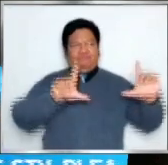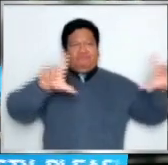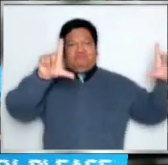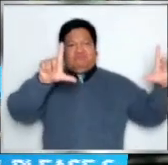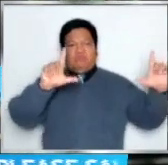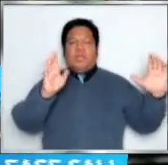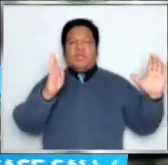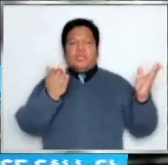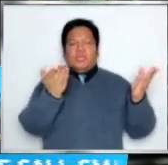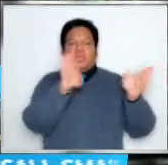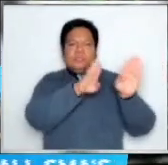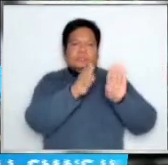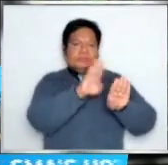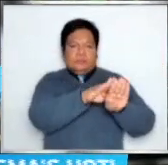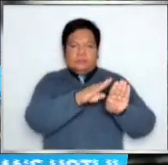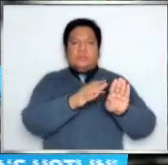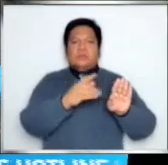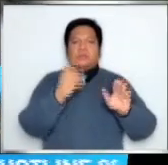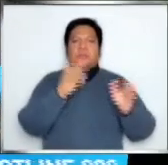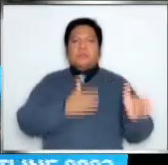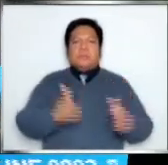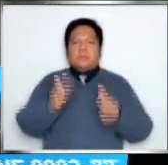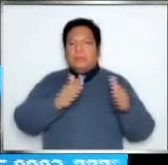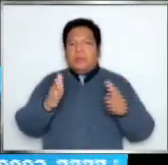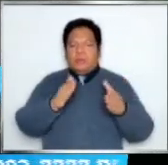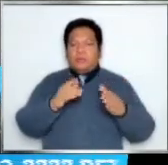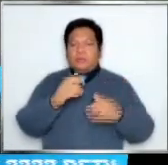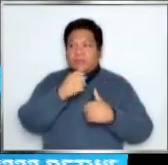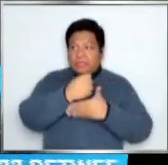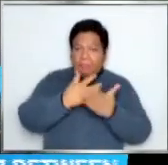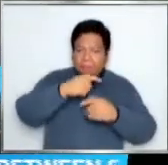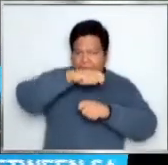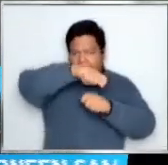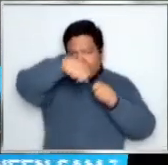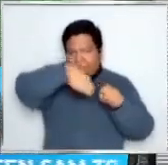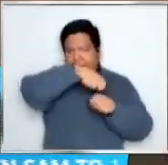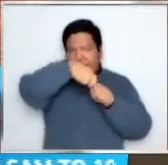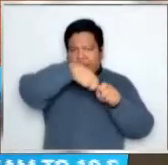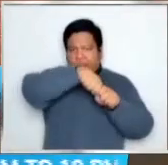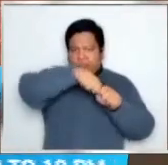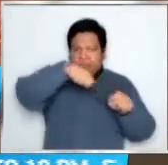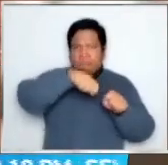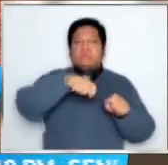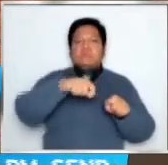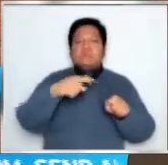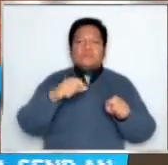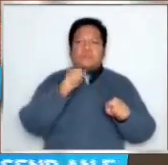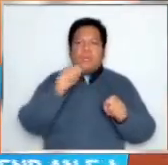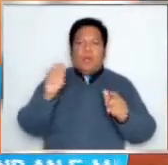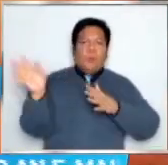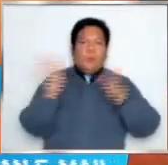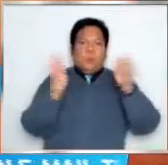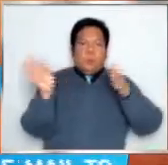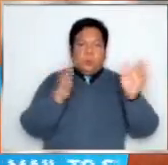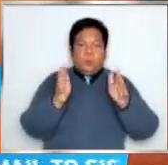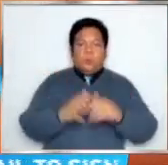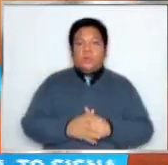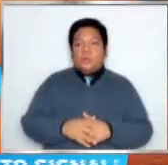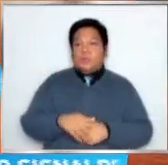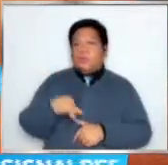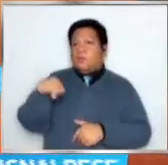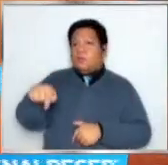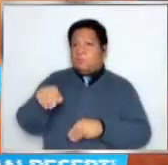Manila. Mayroon ding ilang itinali para maiwasang masira sa inaasahang lakas ng hangin. Ang water level sa Marikina River,